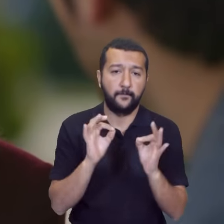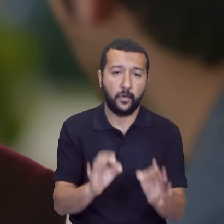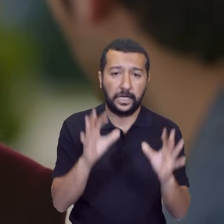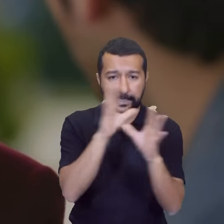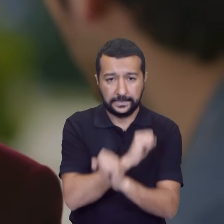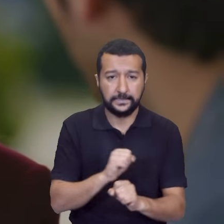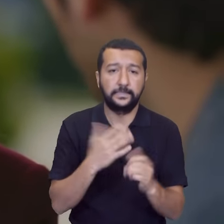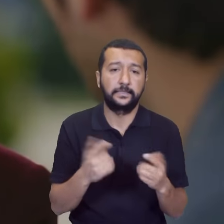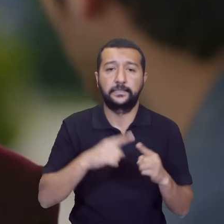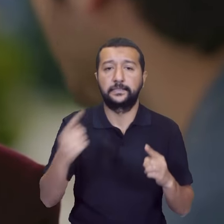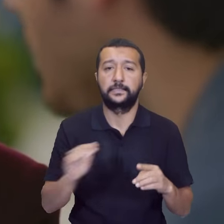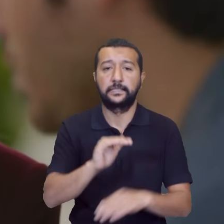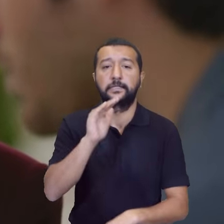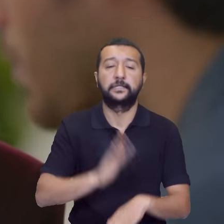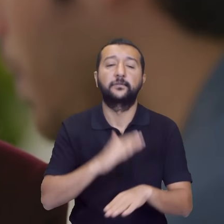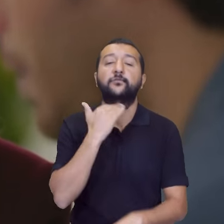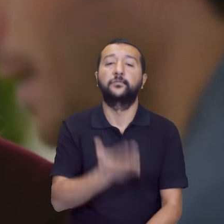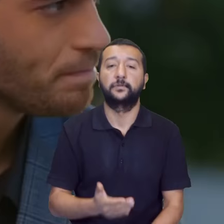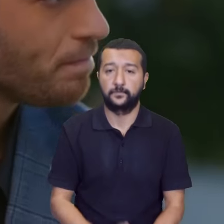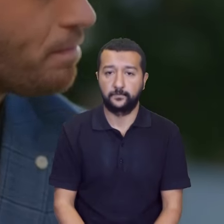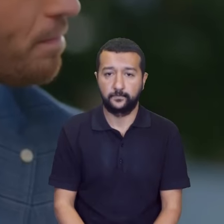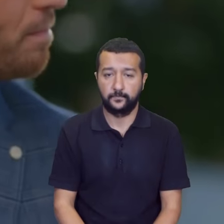Böyle gizli saklı nereye kadar yaşayacağız?